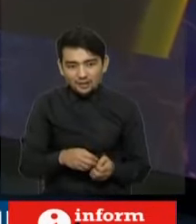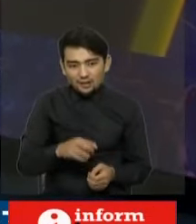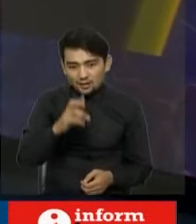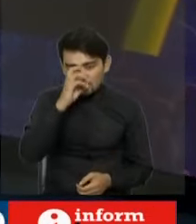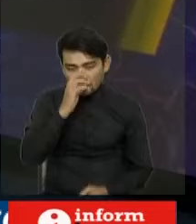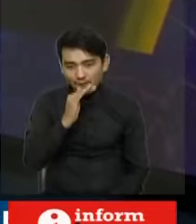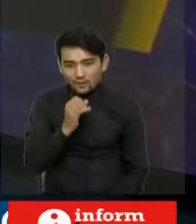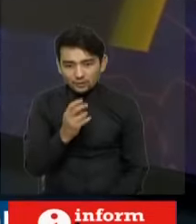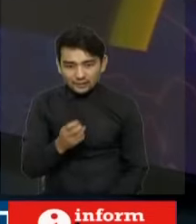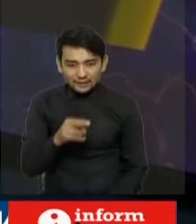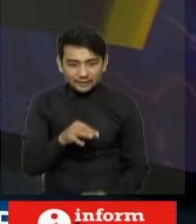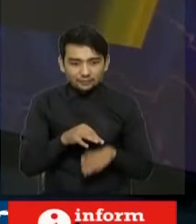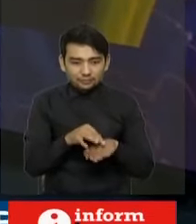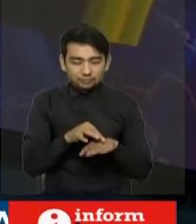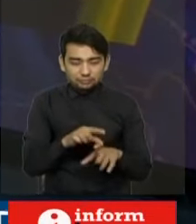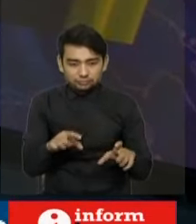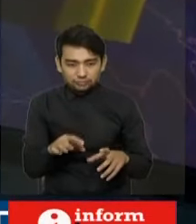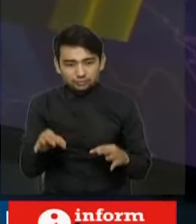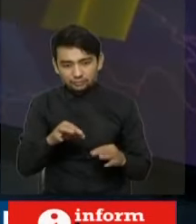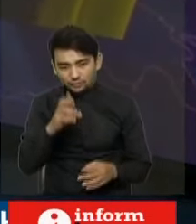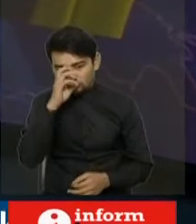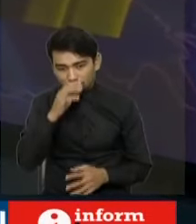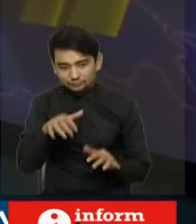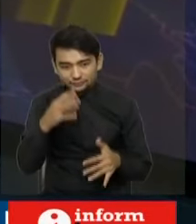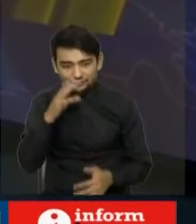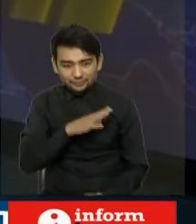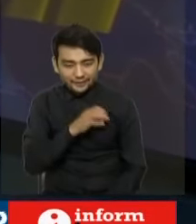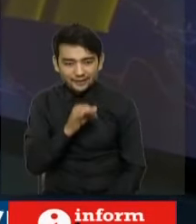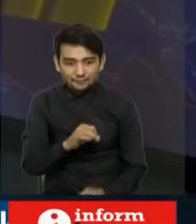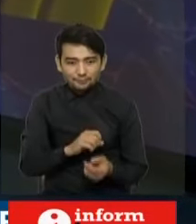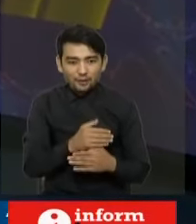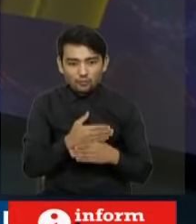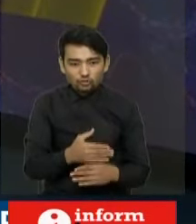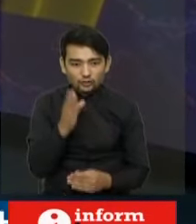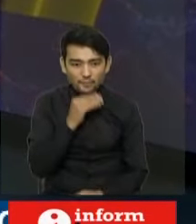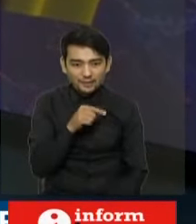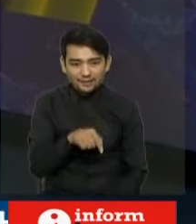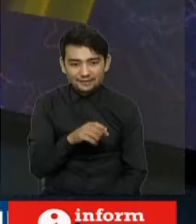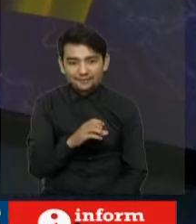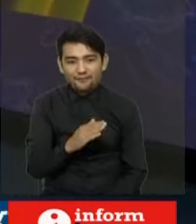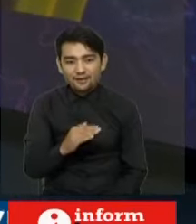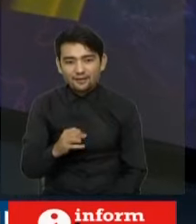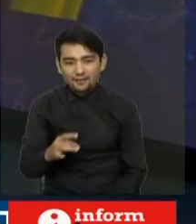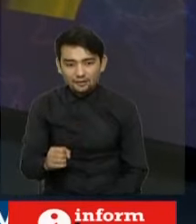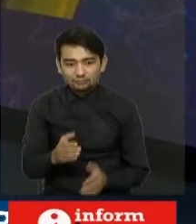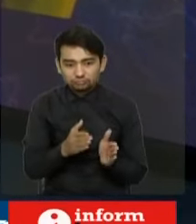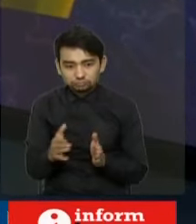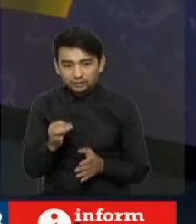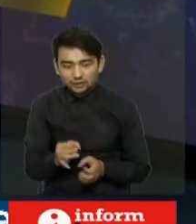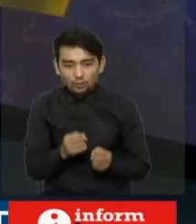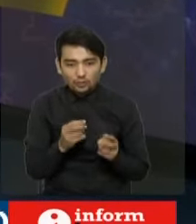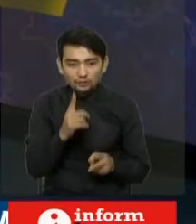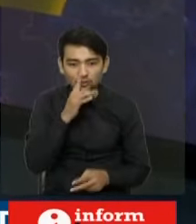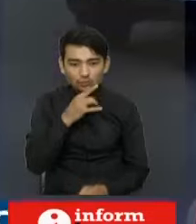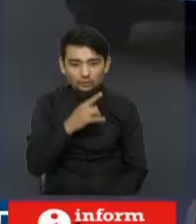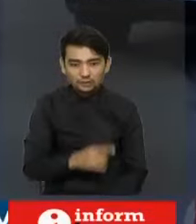по пассажирским перевозкам. Это, по словам инициаторов поправок, поможет навести в этой сфере порядок и обезопасить пассажиров.